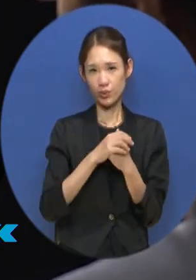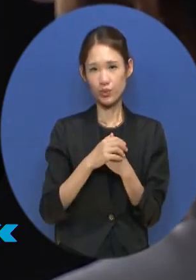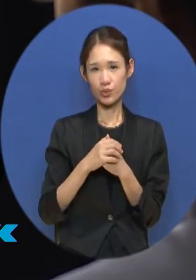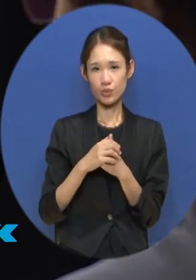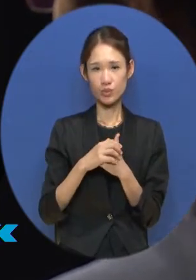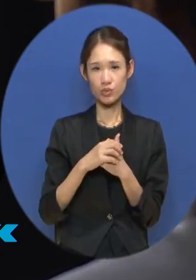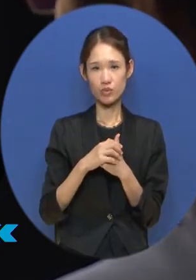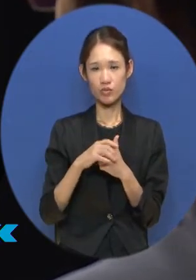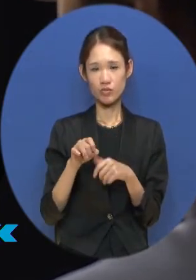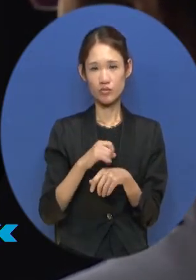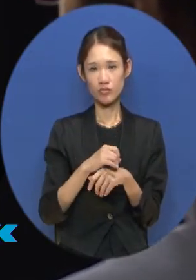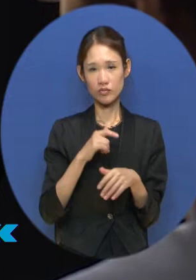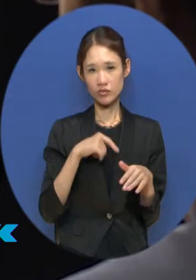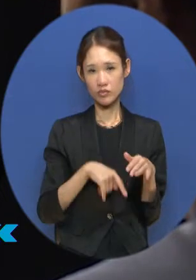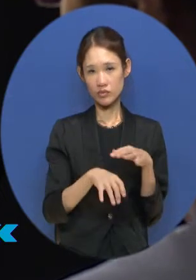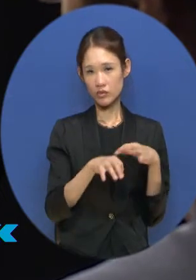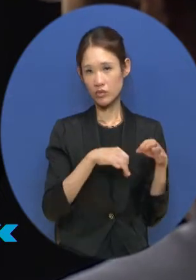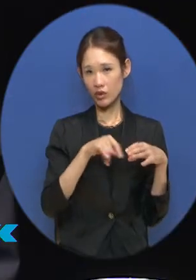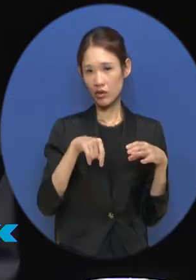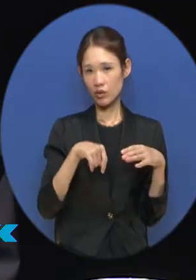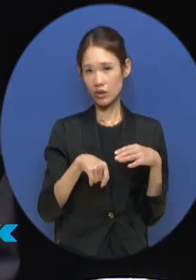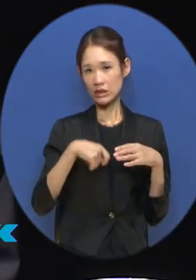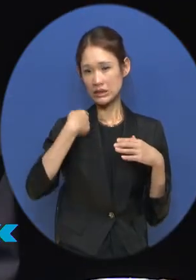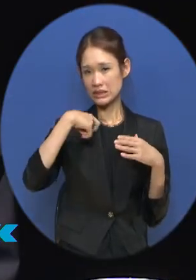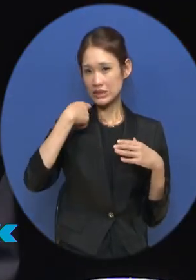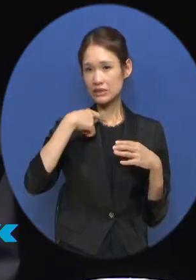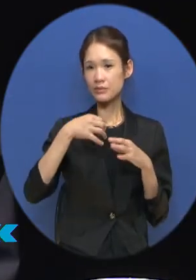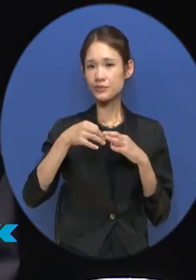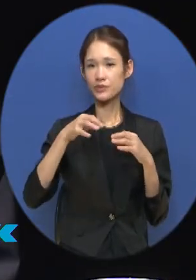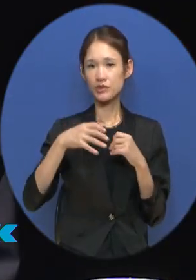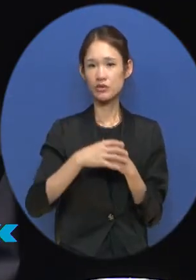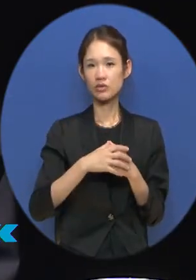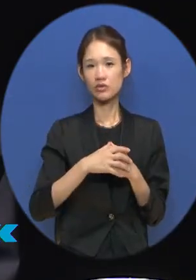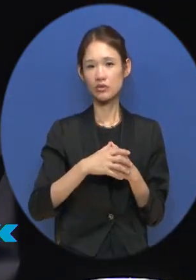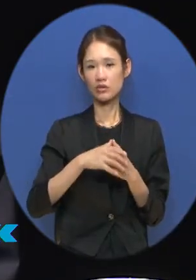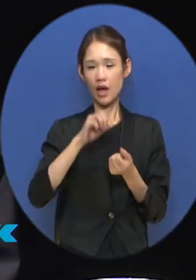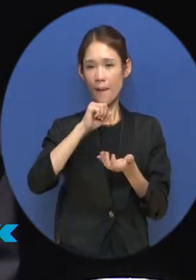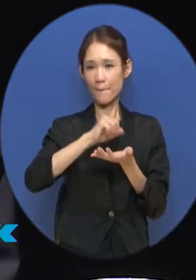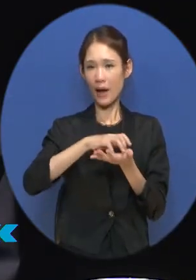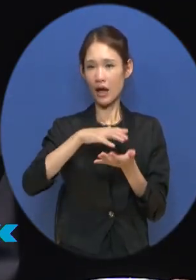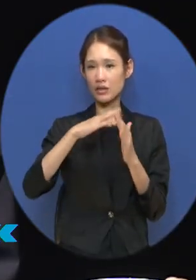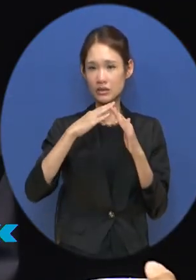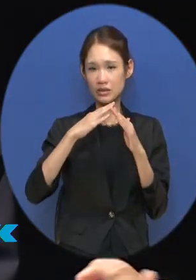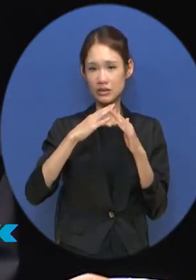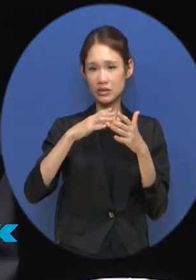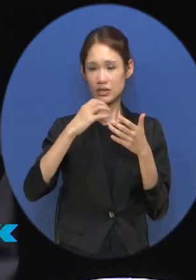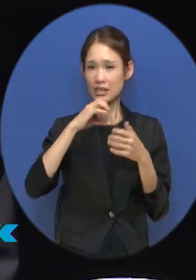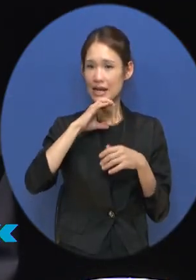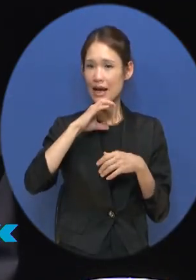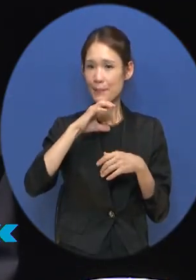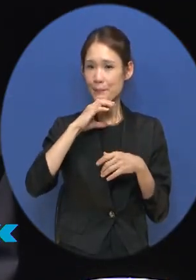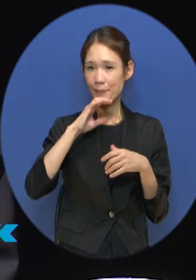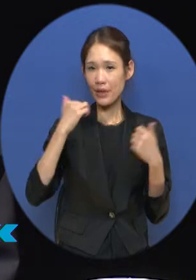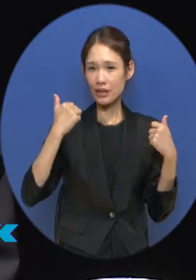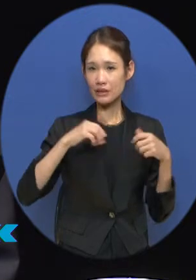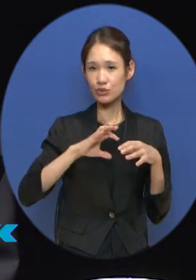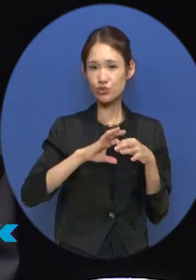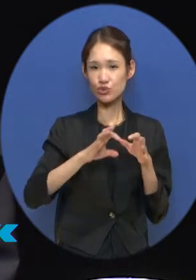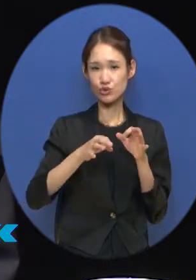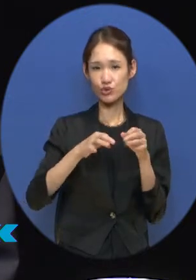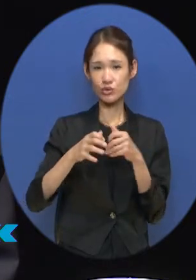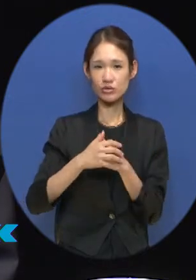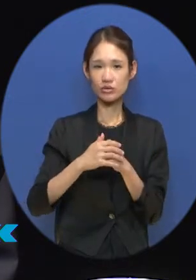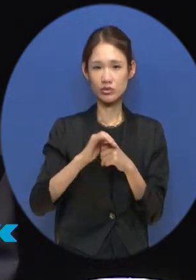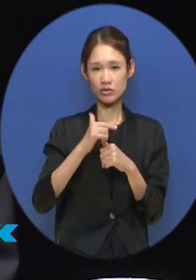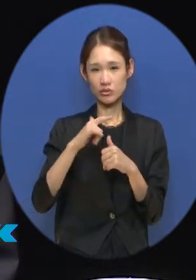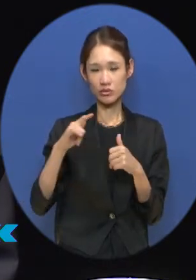또 특히 지하 상가도 내 상가 내에 있는 음식점, 네. 또 제과점, 카페, 의류업, 무슨 패션 뭐